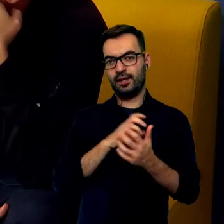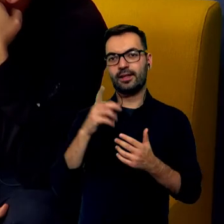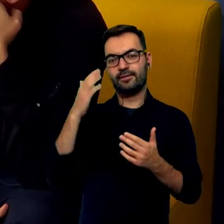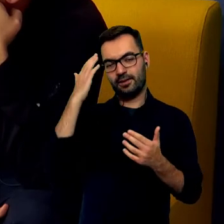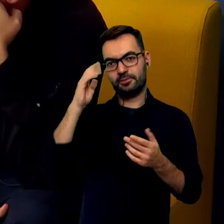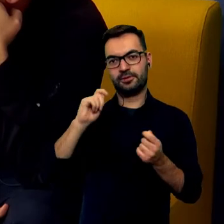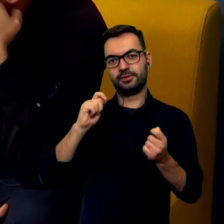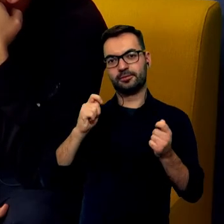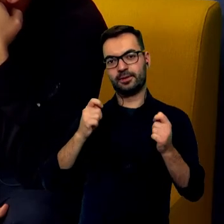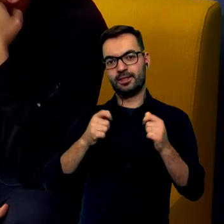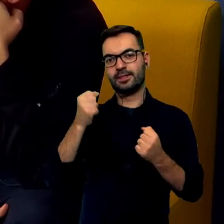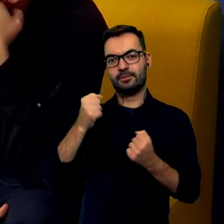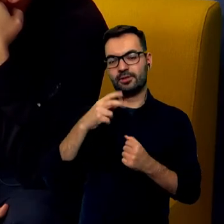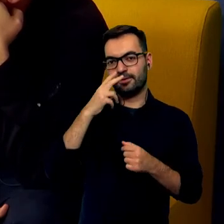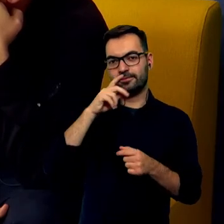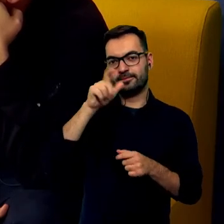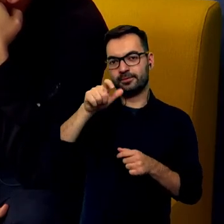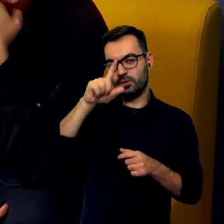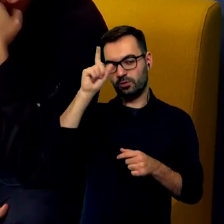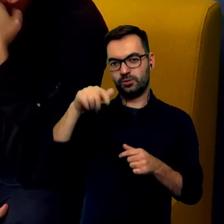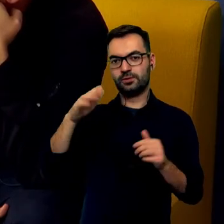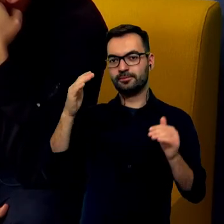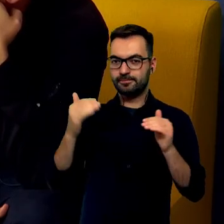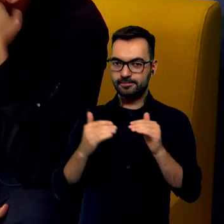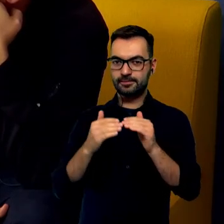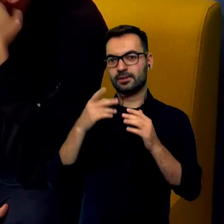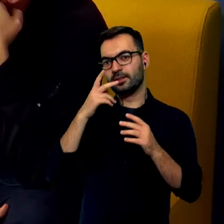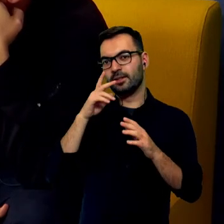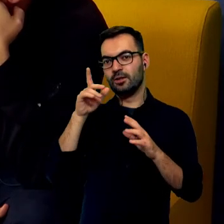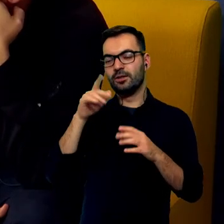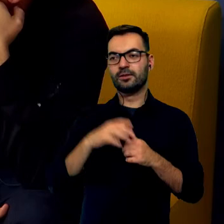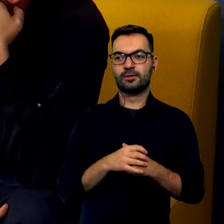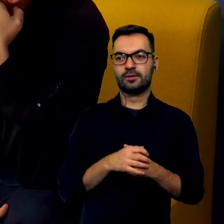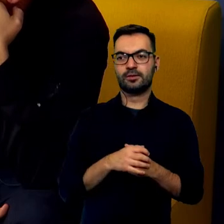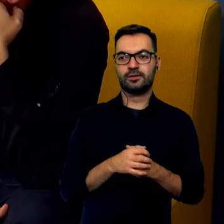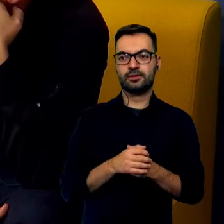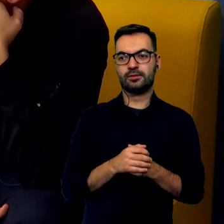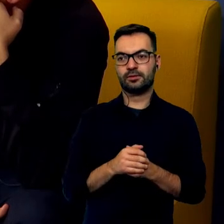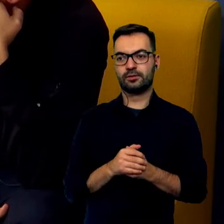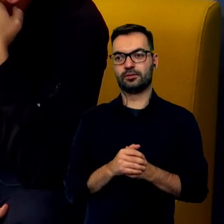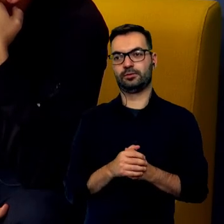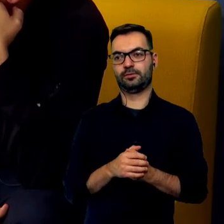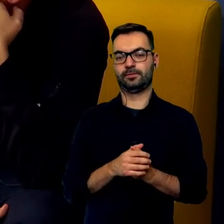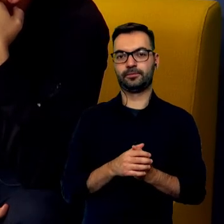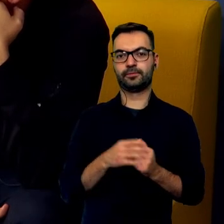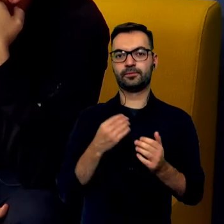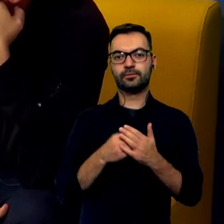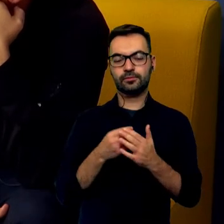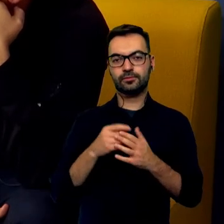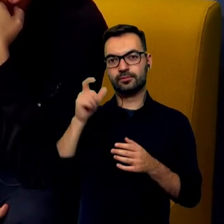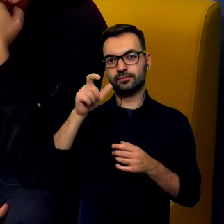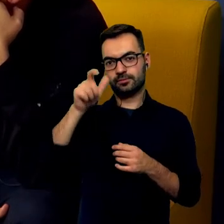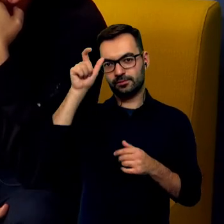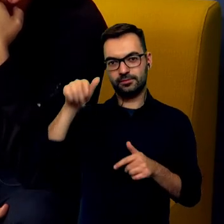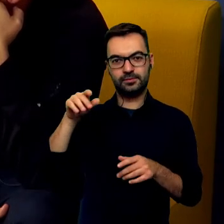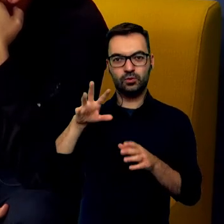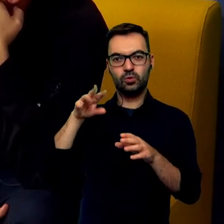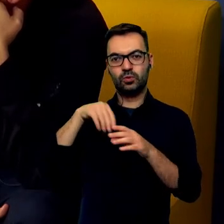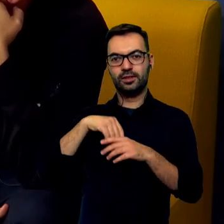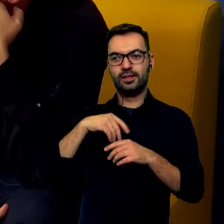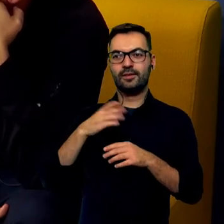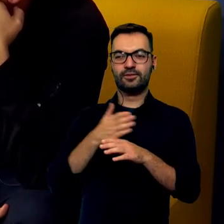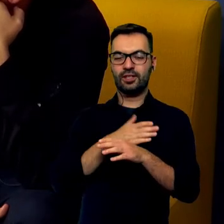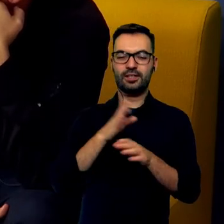do patrzenia na ludzi w piękny, wrażliwy sposób, ceniąc wiele aspektów, które wcześniej